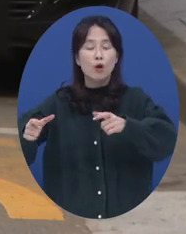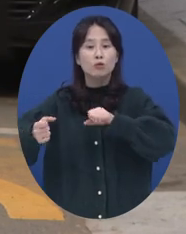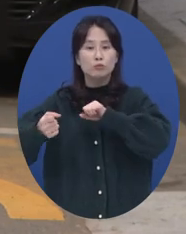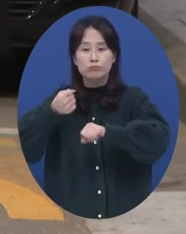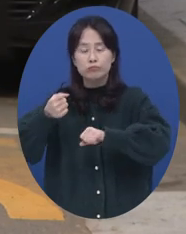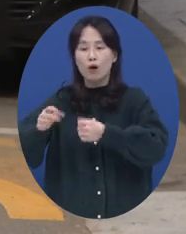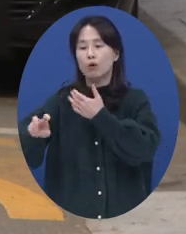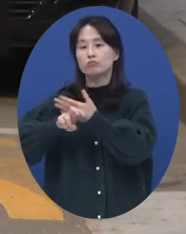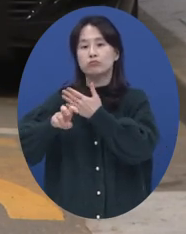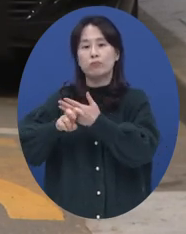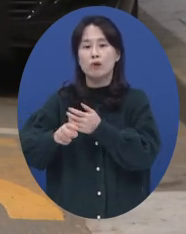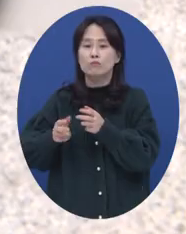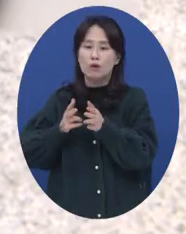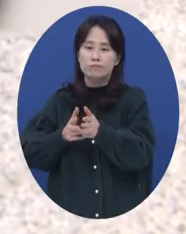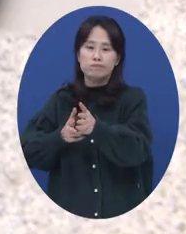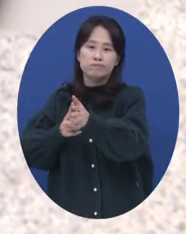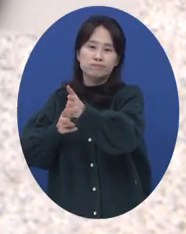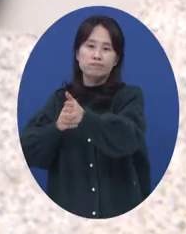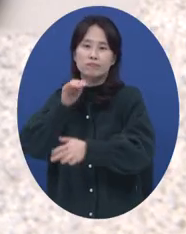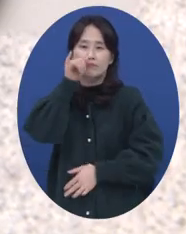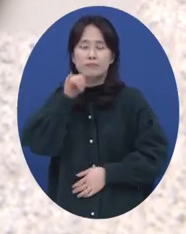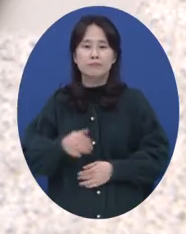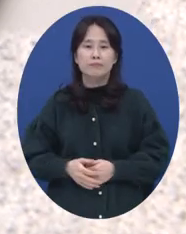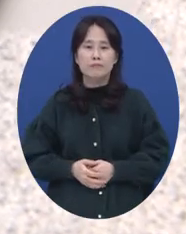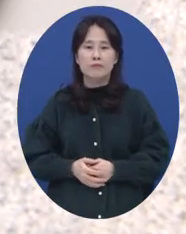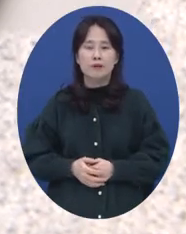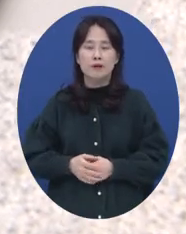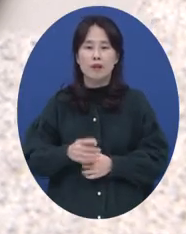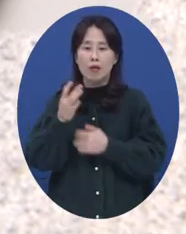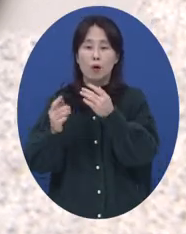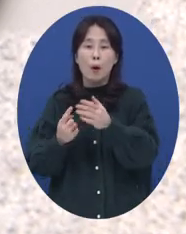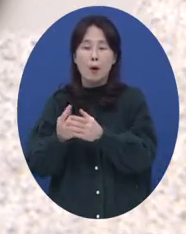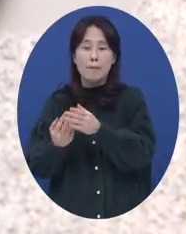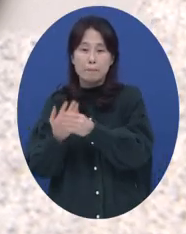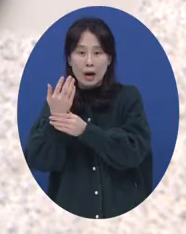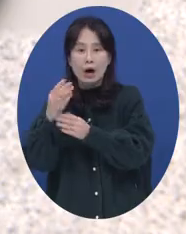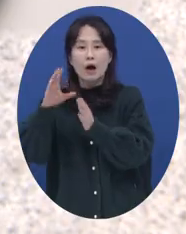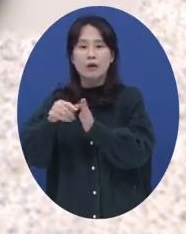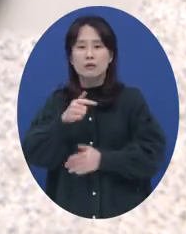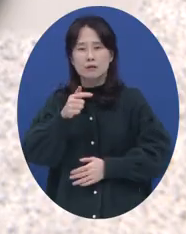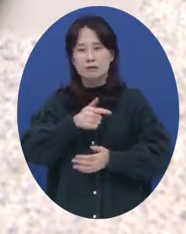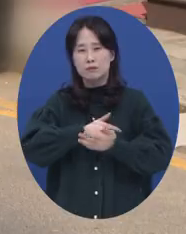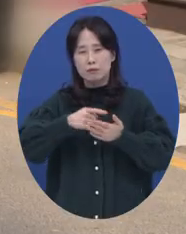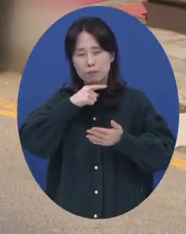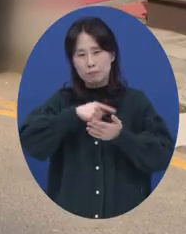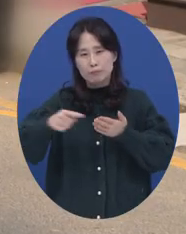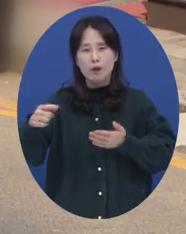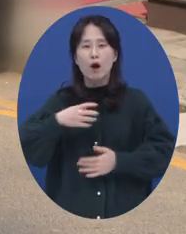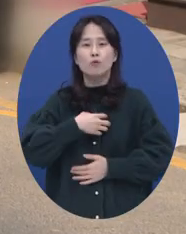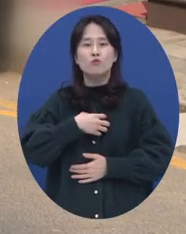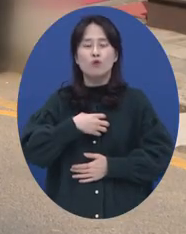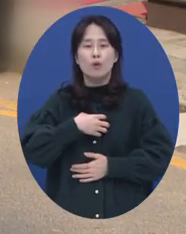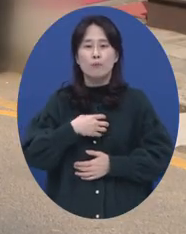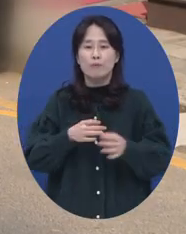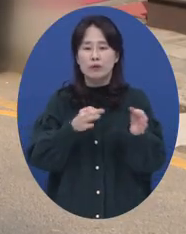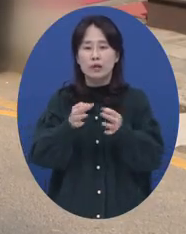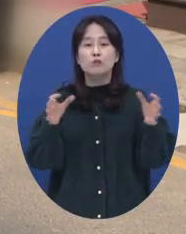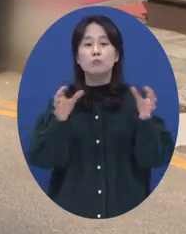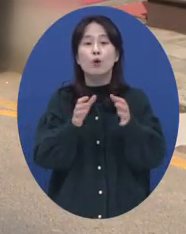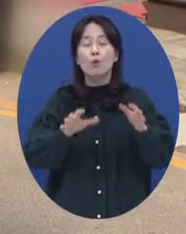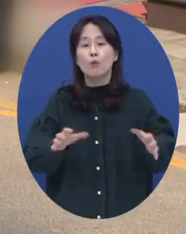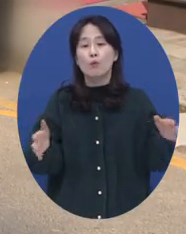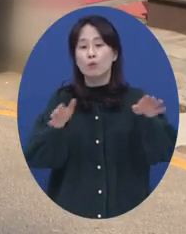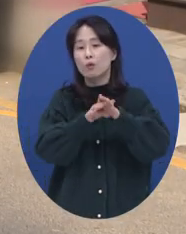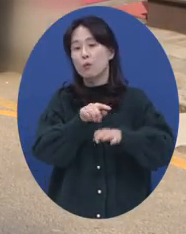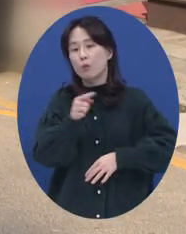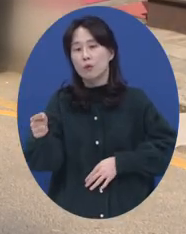금지 구역인데도 불법으로 겹겹이 주차를 해놓은 겁니다. 재난 상황이 일어날 경우 큰 피해로 번질 수 있는 다중이용 시설